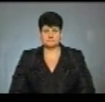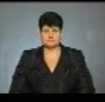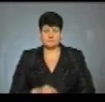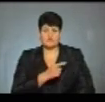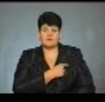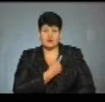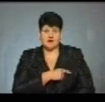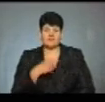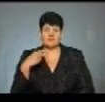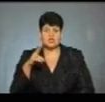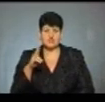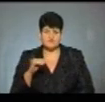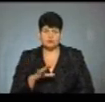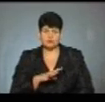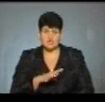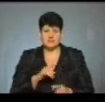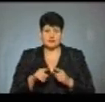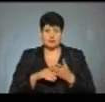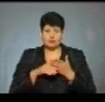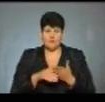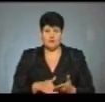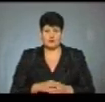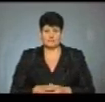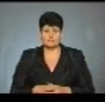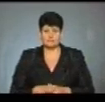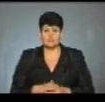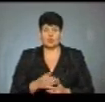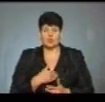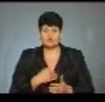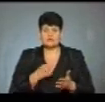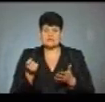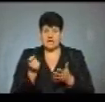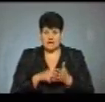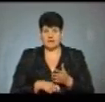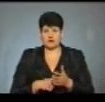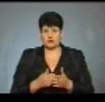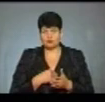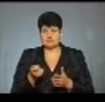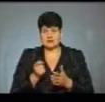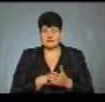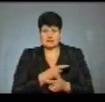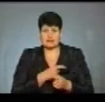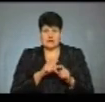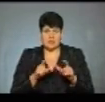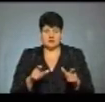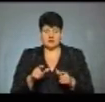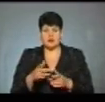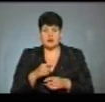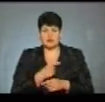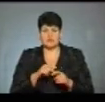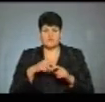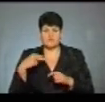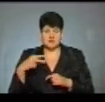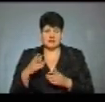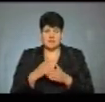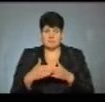Лікарня що у Вишнівці була? Швидка допомога. Хочуть закривати, так? Да, хочу закривати лікарню. А лікарня Вишнівці, тому що найближчі